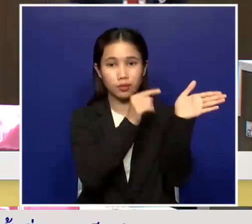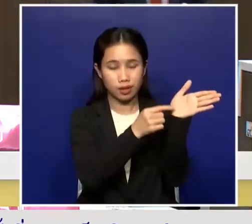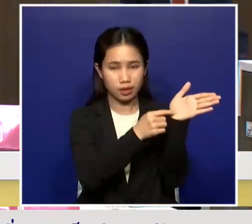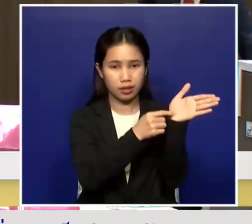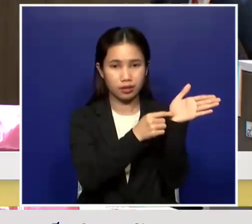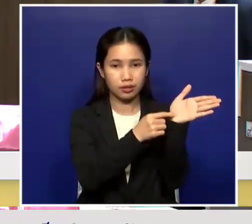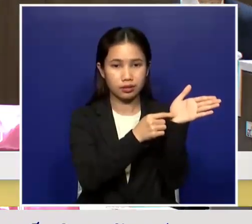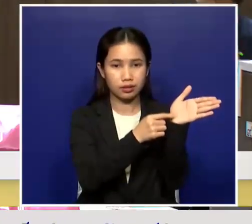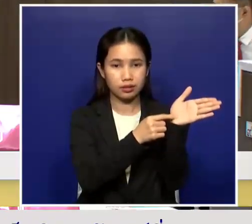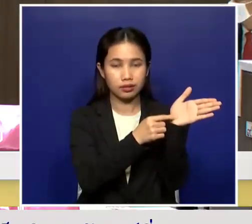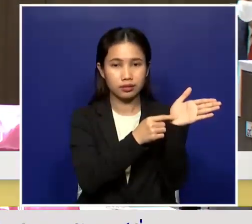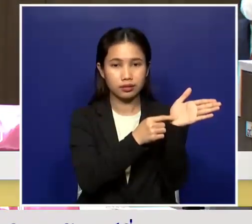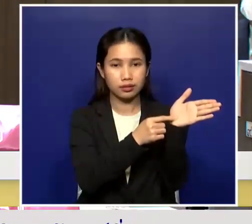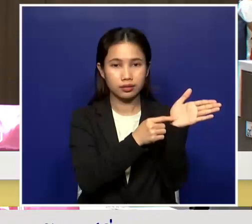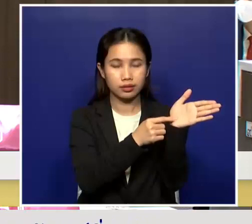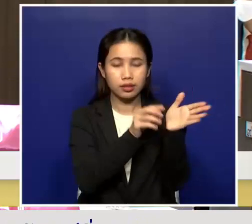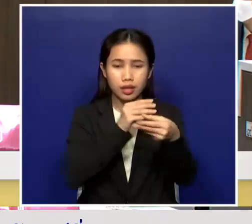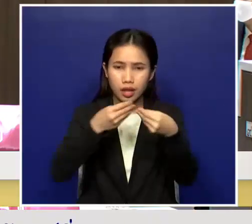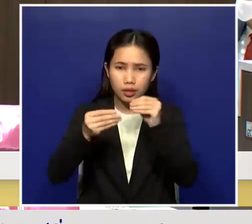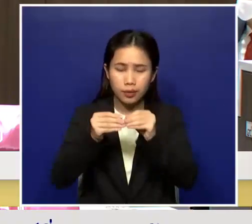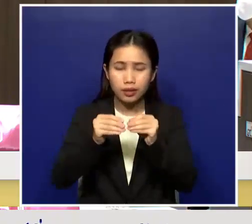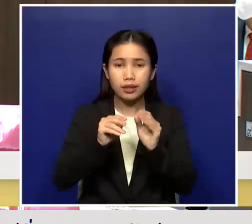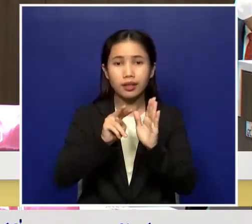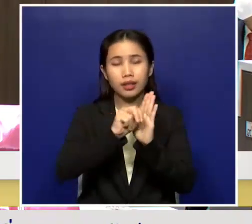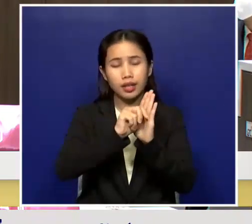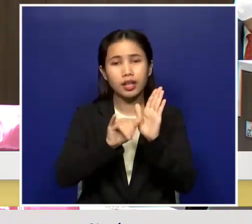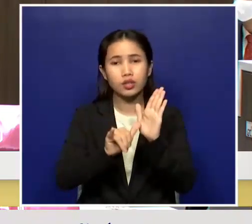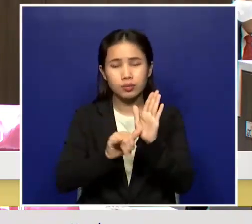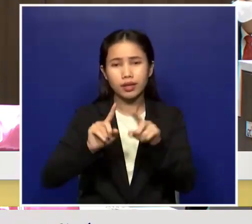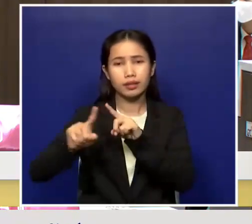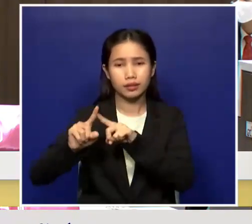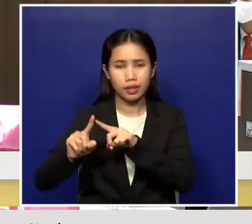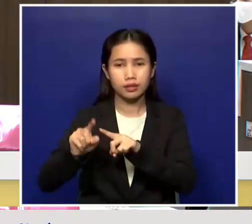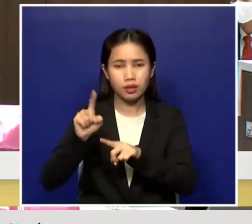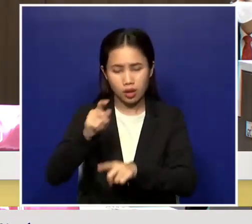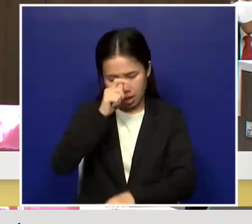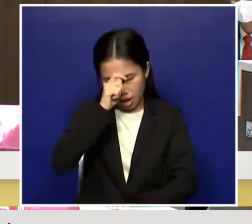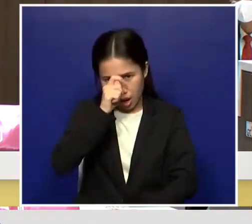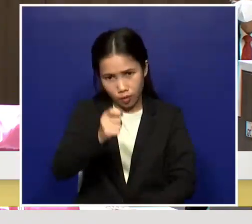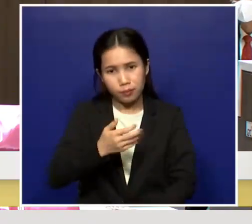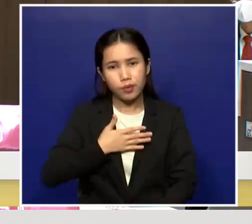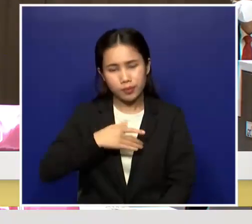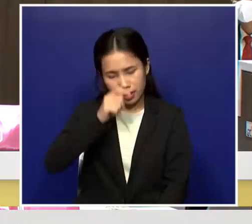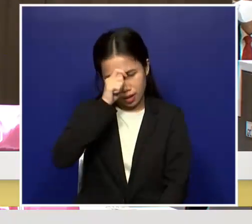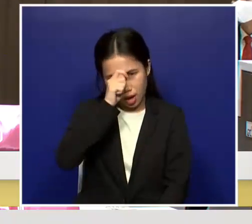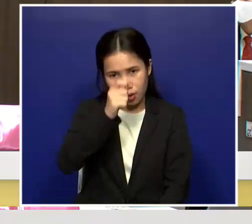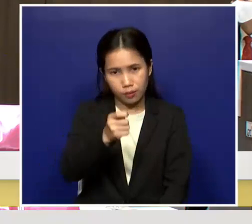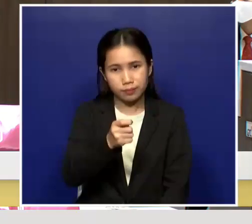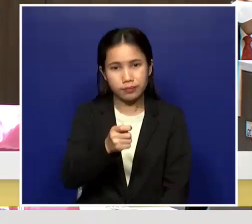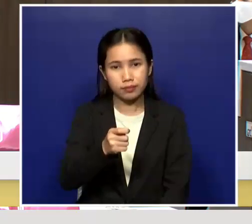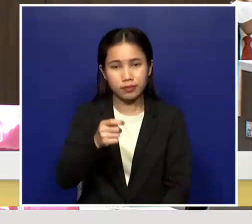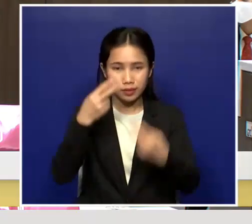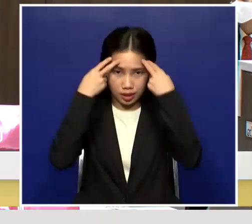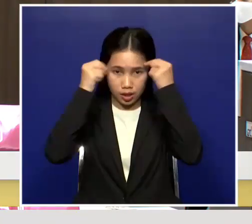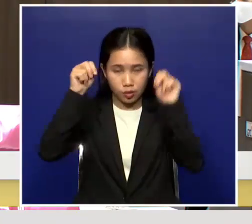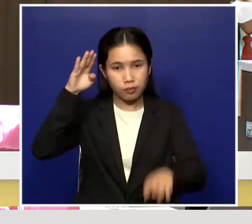ราจะไม่มีประธานองคมนตรีนะท่านพลเอกสุรยุทธ์จุลานนท์ผมเคารพรักท่านมากเลยคุณประยุทธ์ดูตัวอย่